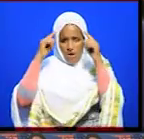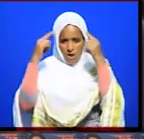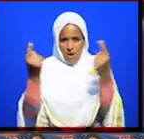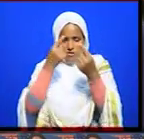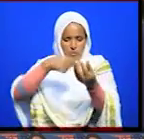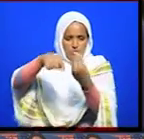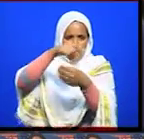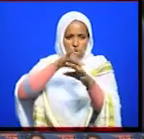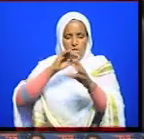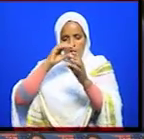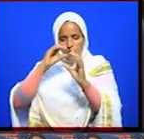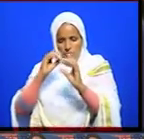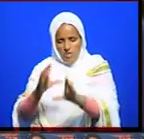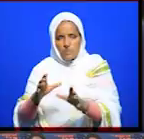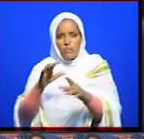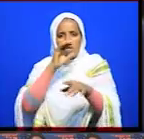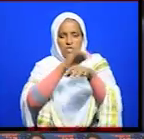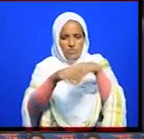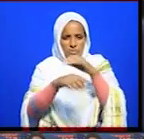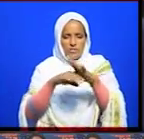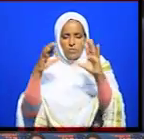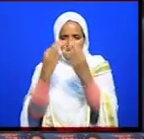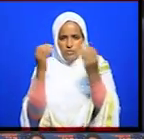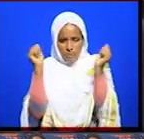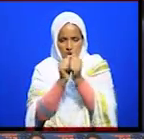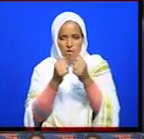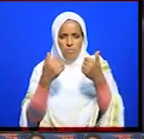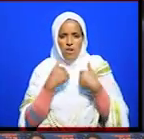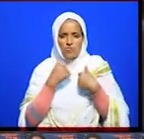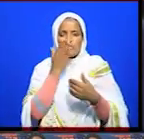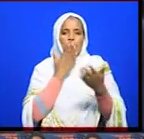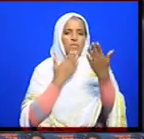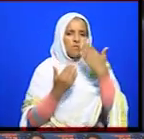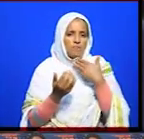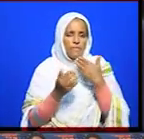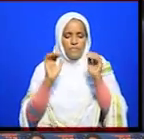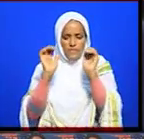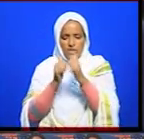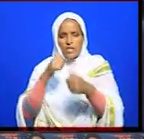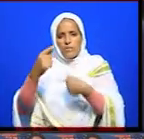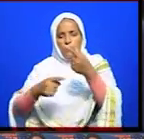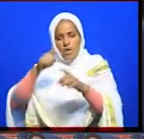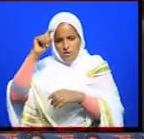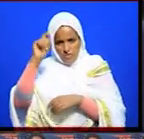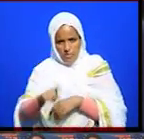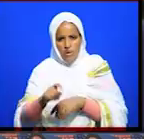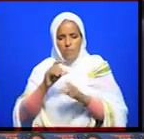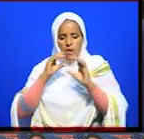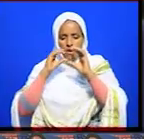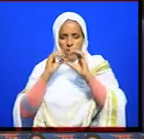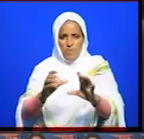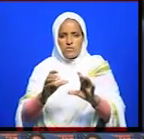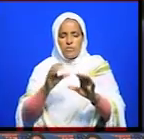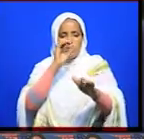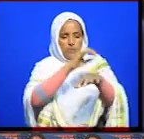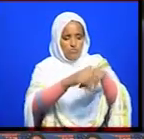በሚመለከታቸው ሊያጠቃቸው በሚችል ኃጢአትም ዙሪያ ለማስተማርም እንዲመች ከቤተሰብም ጋር ባላቸው መጣጣም